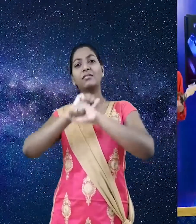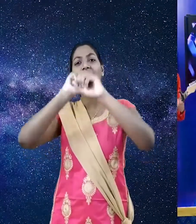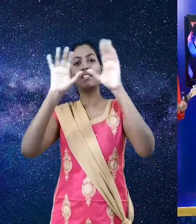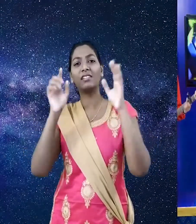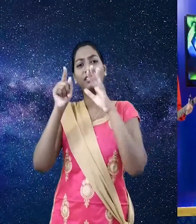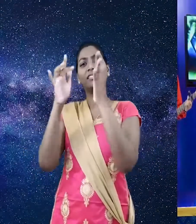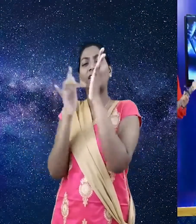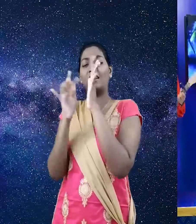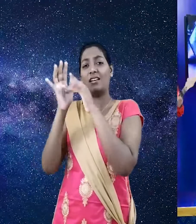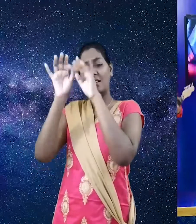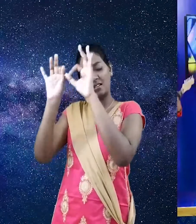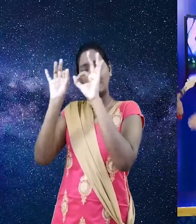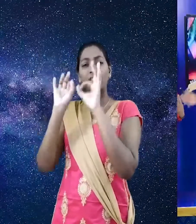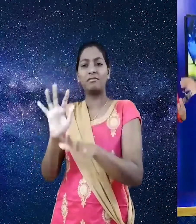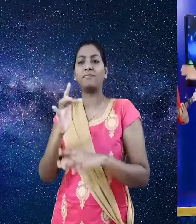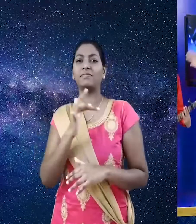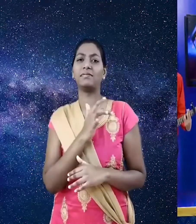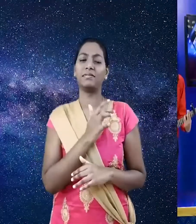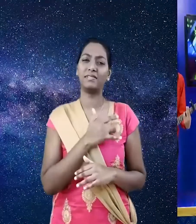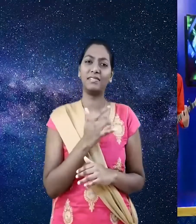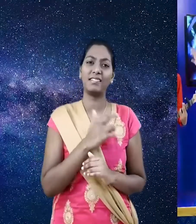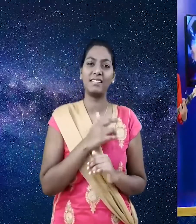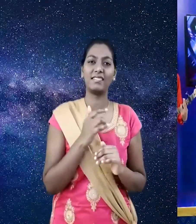प्रभु यही तू